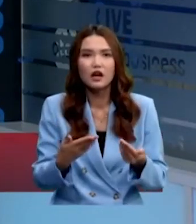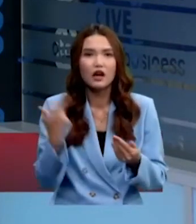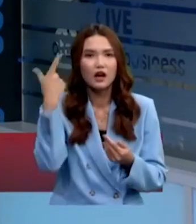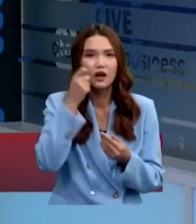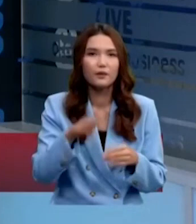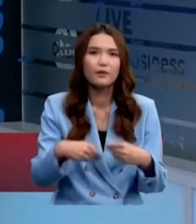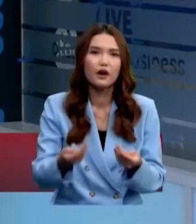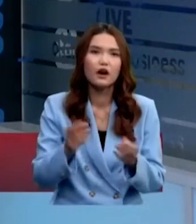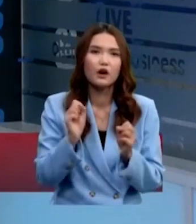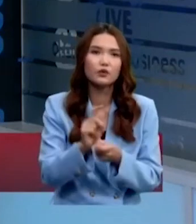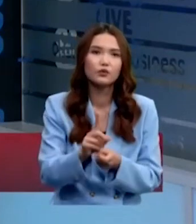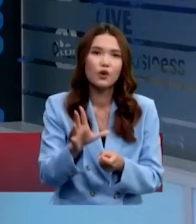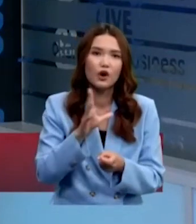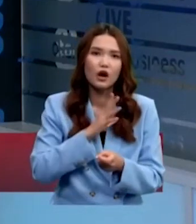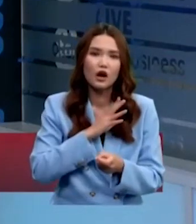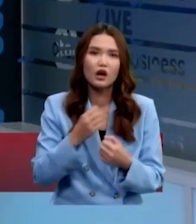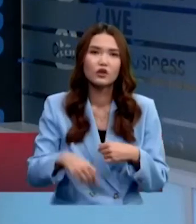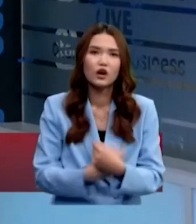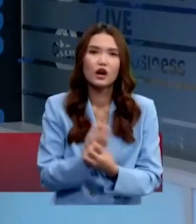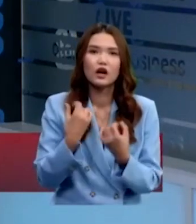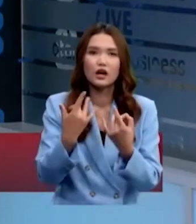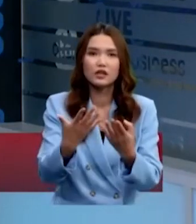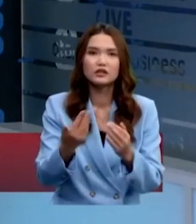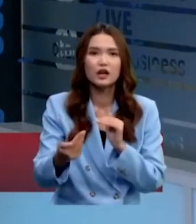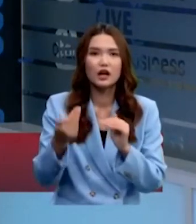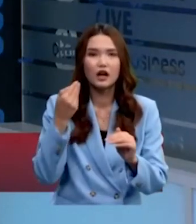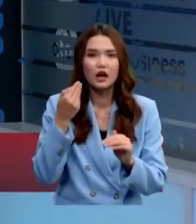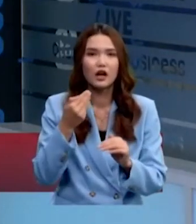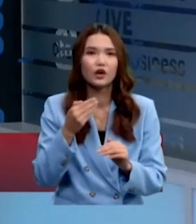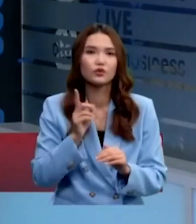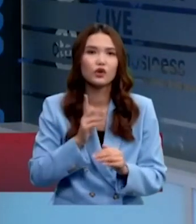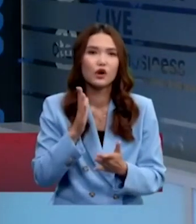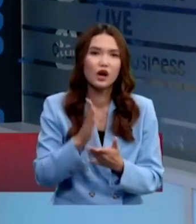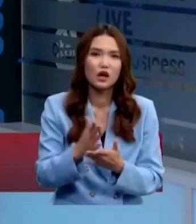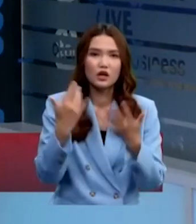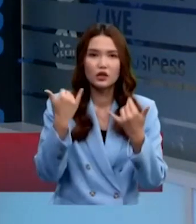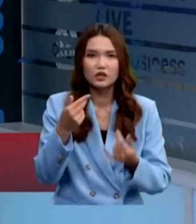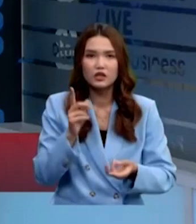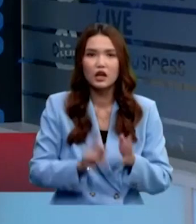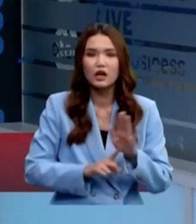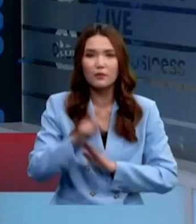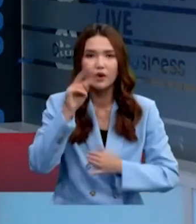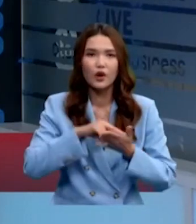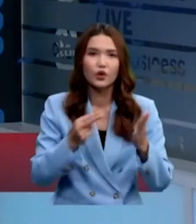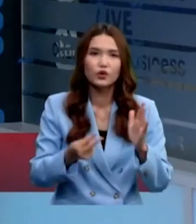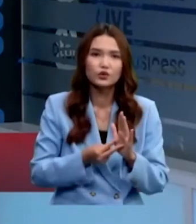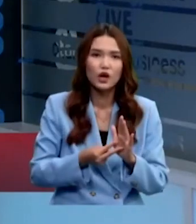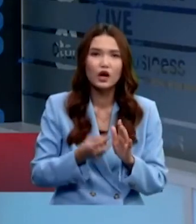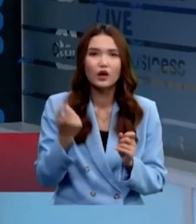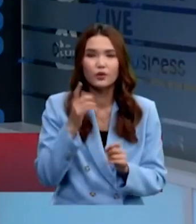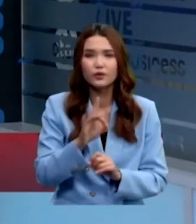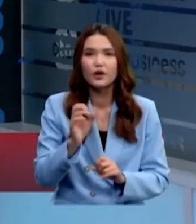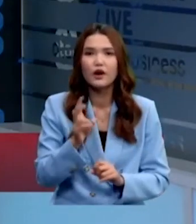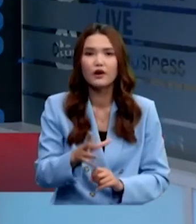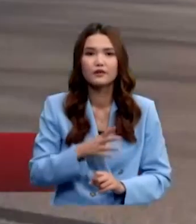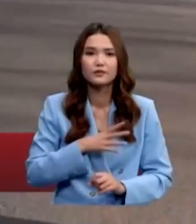тиіс. Жаңа талап жол бойындағы сыбайластықтың алдын алады деп күтіліп отыр. Бүгінен бастау алған жобаның жай жапсарын тілші